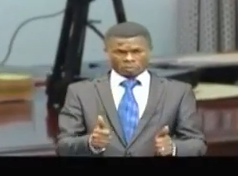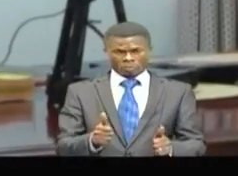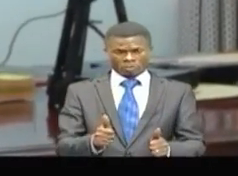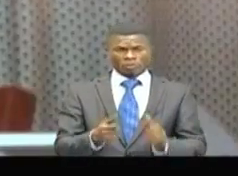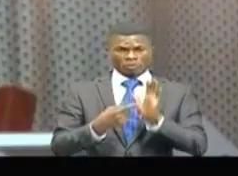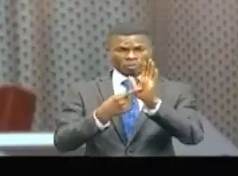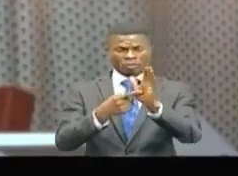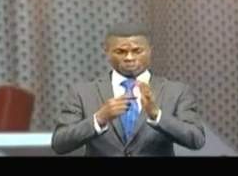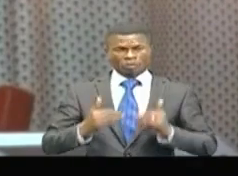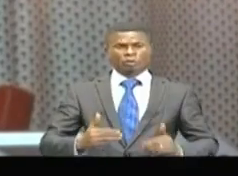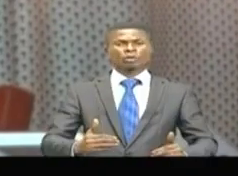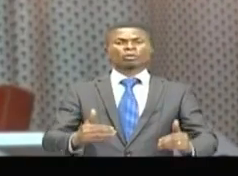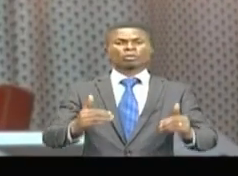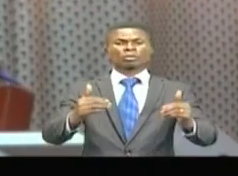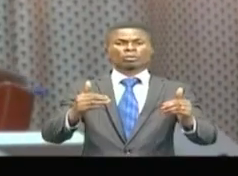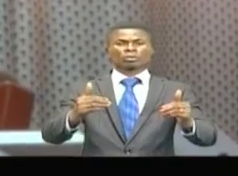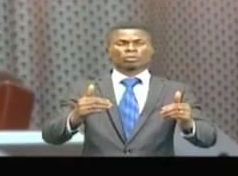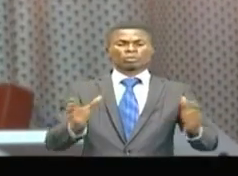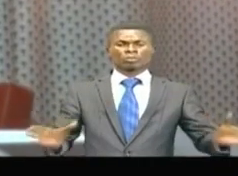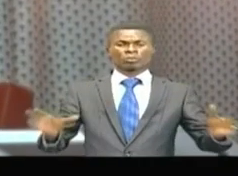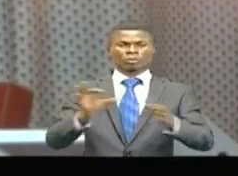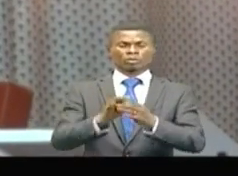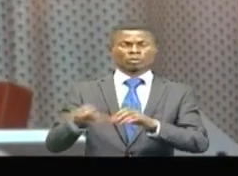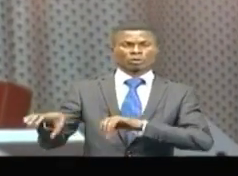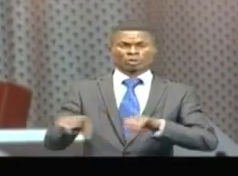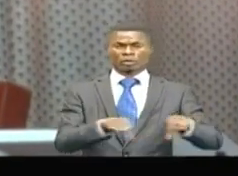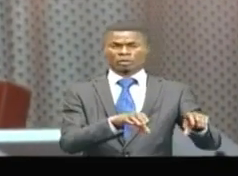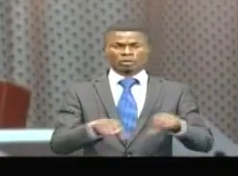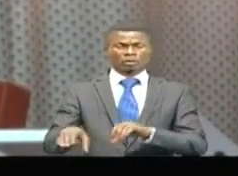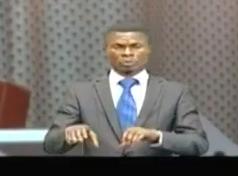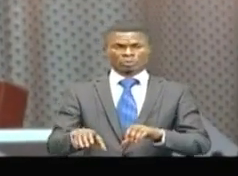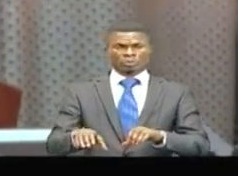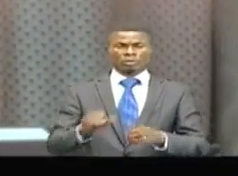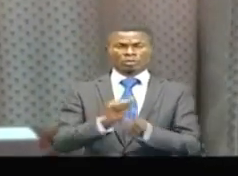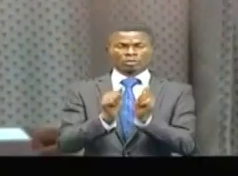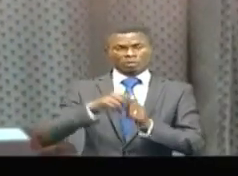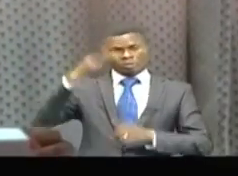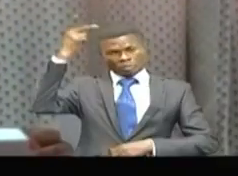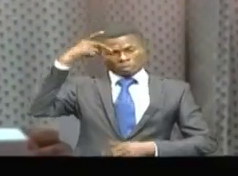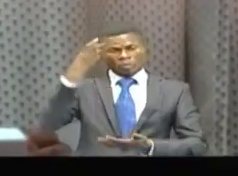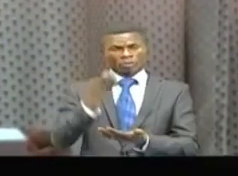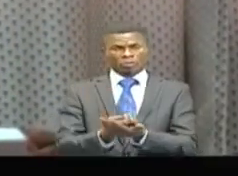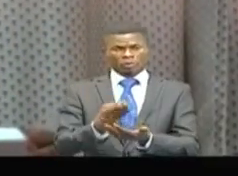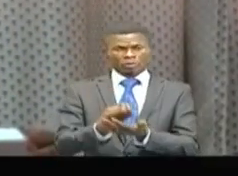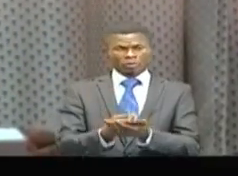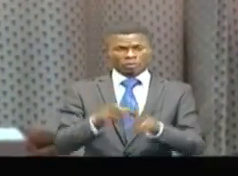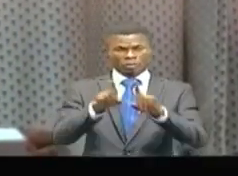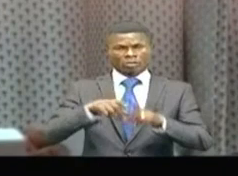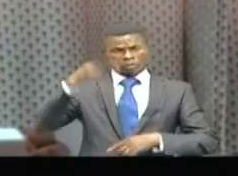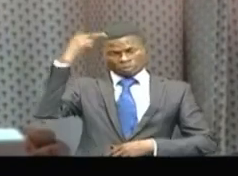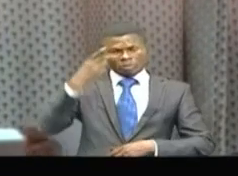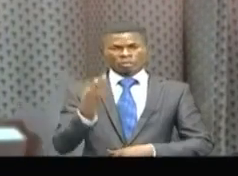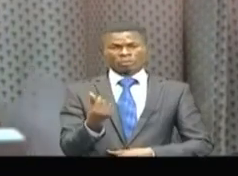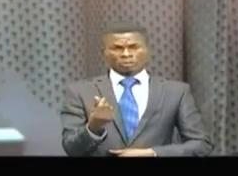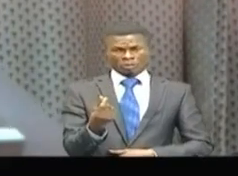reflétant la poursuite de la coordination des actions au niveau de la politique budgétaire et de la politique